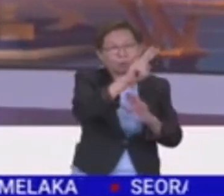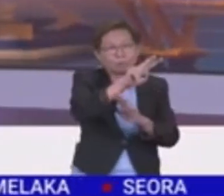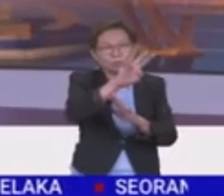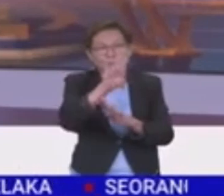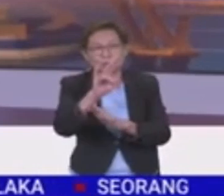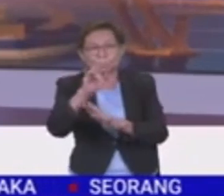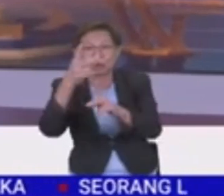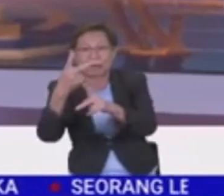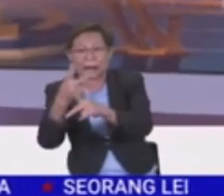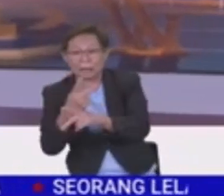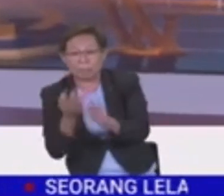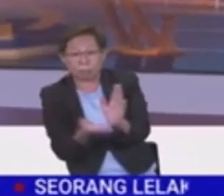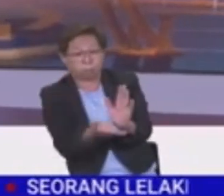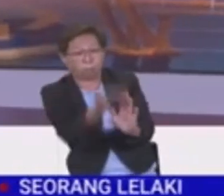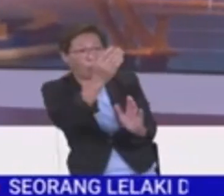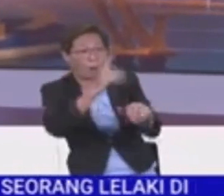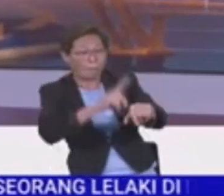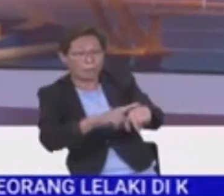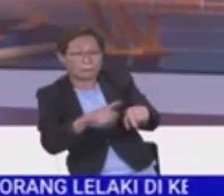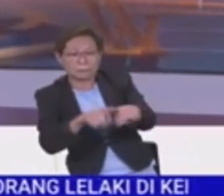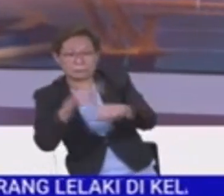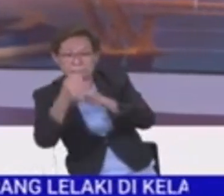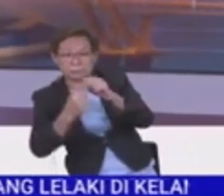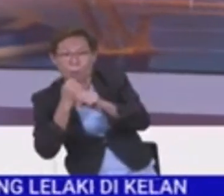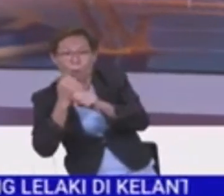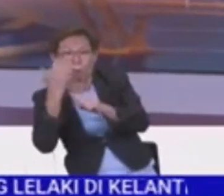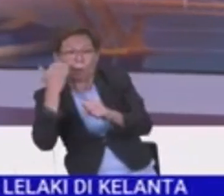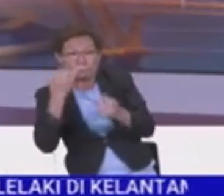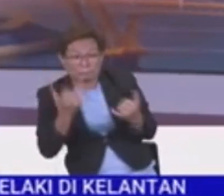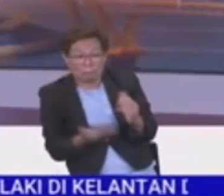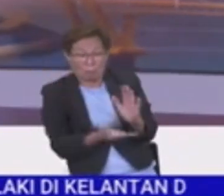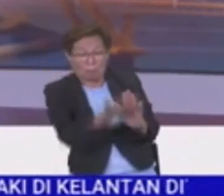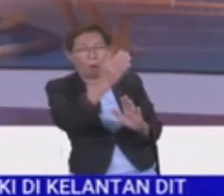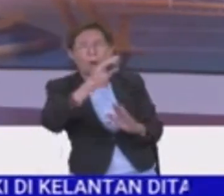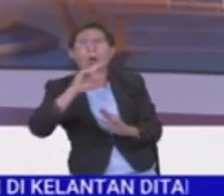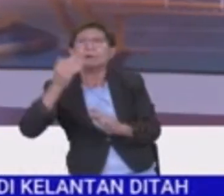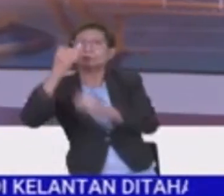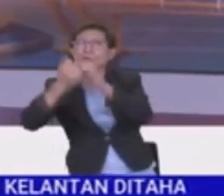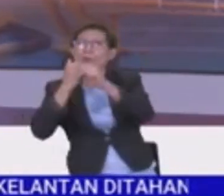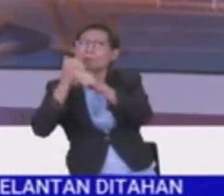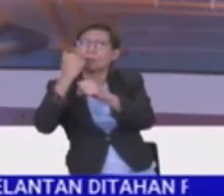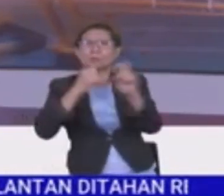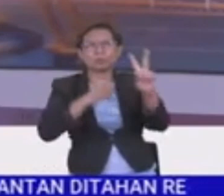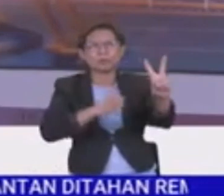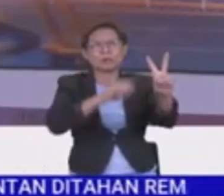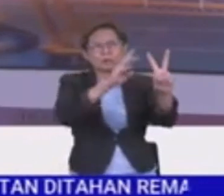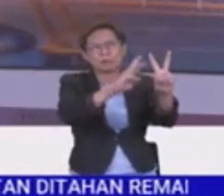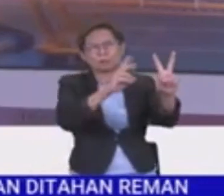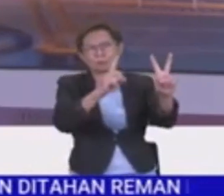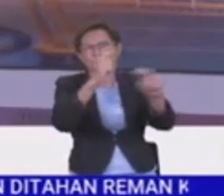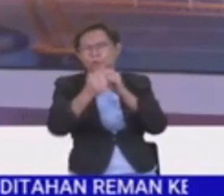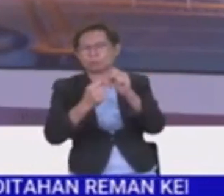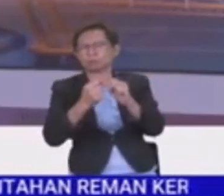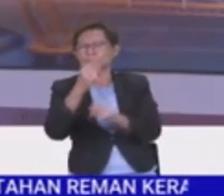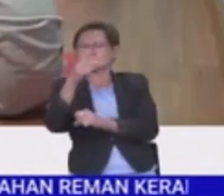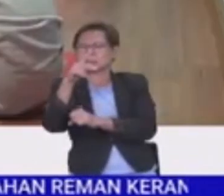27 kaligondo berbanding tempo sama tahun lepas yang hanya melibatkan 261s